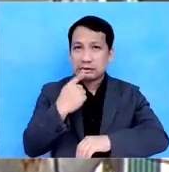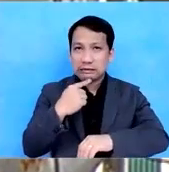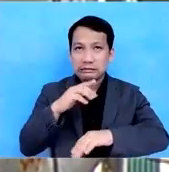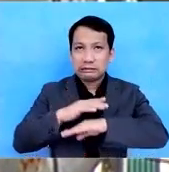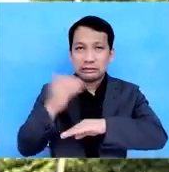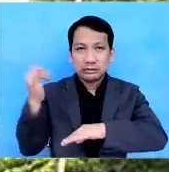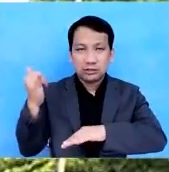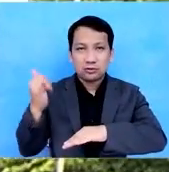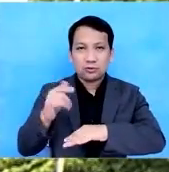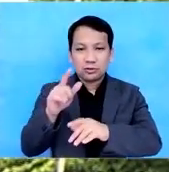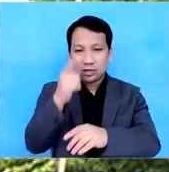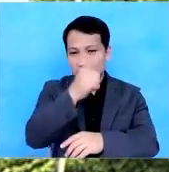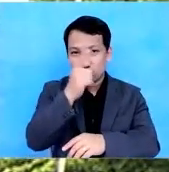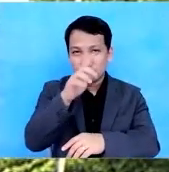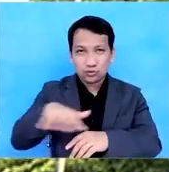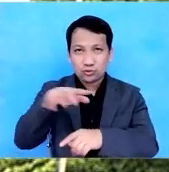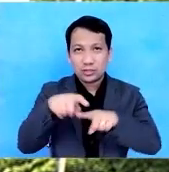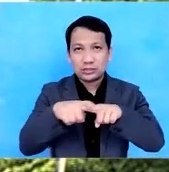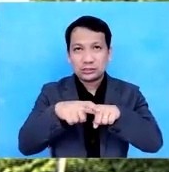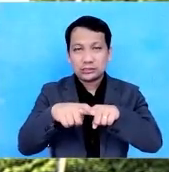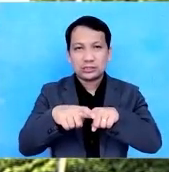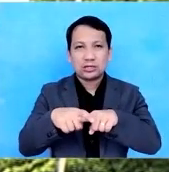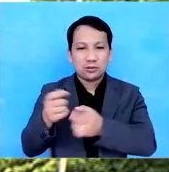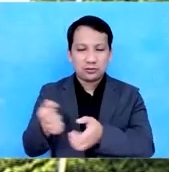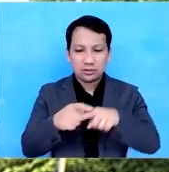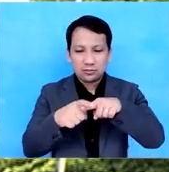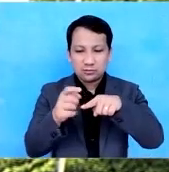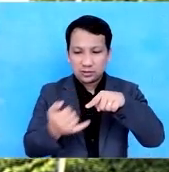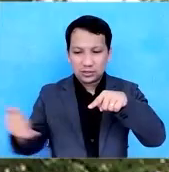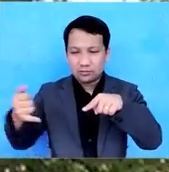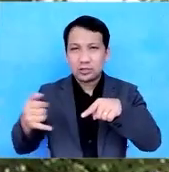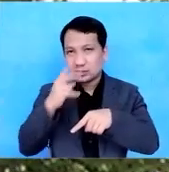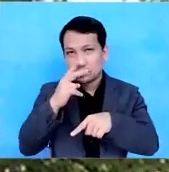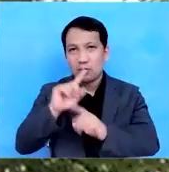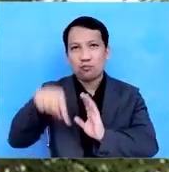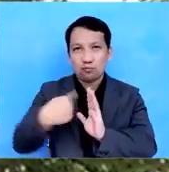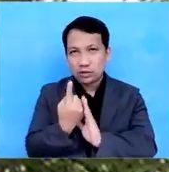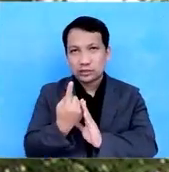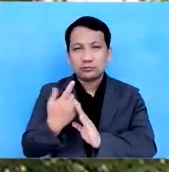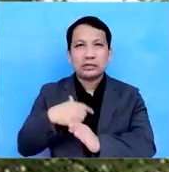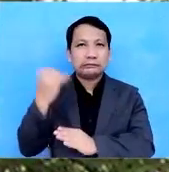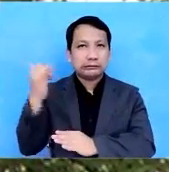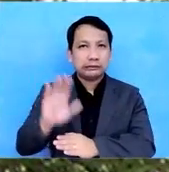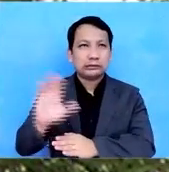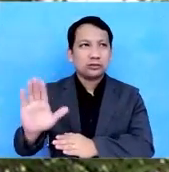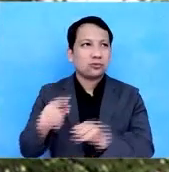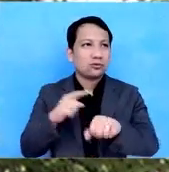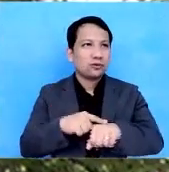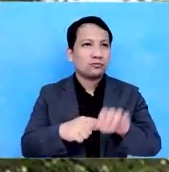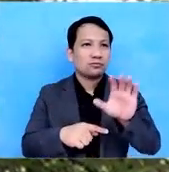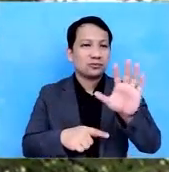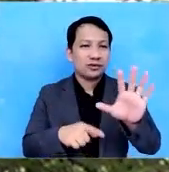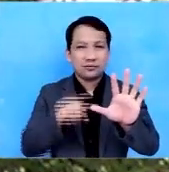ang Luzon Grid. Apektado rin ang pag-e-export ng kuryente sa Visayas kaya isang oras ding naka-yellow alert doon mula alas 5 ng